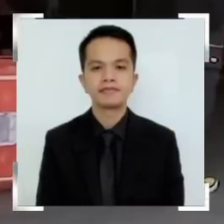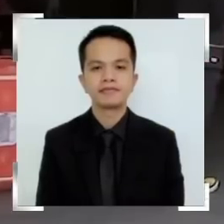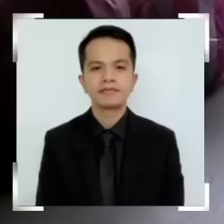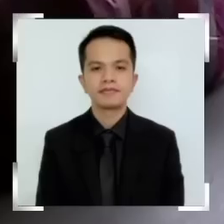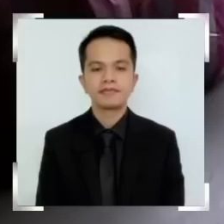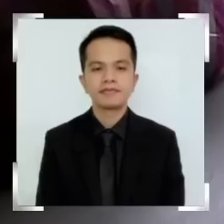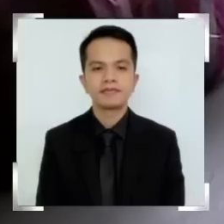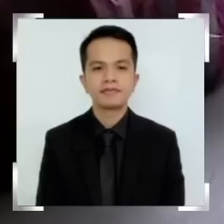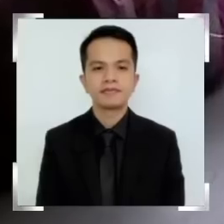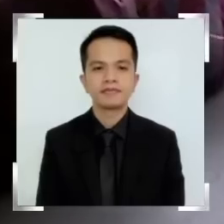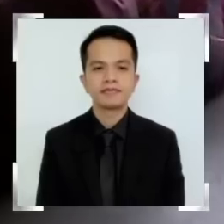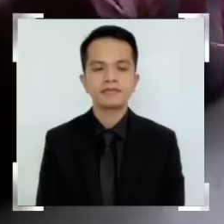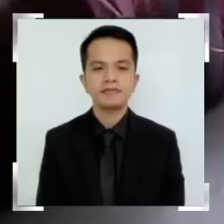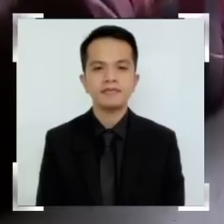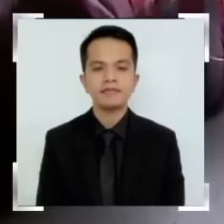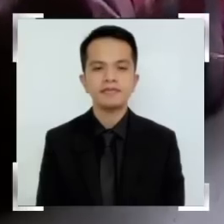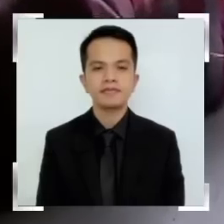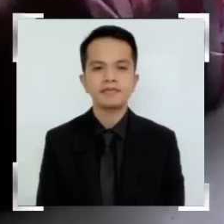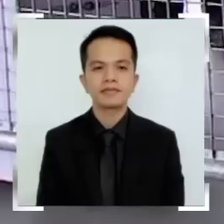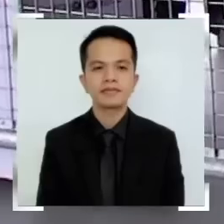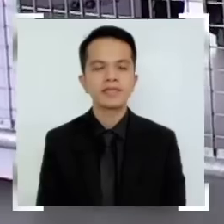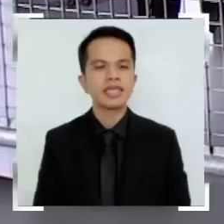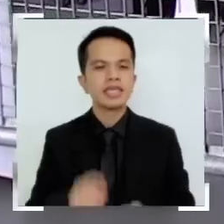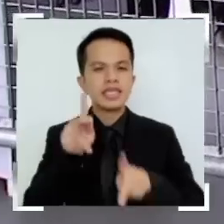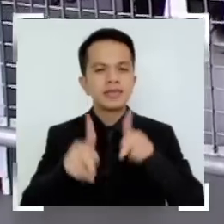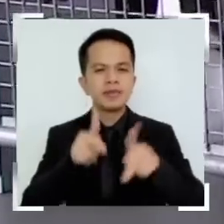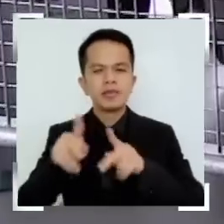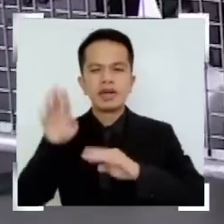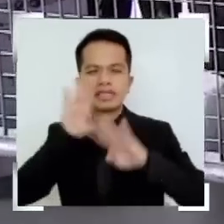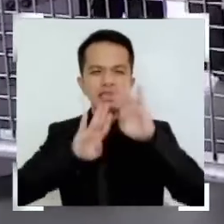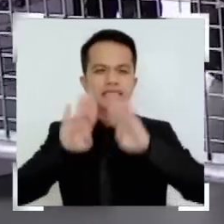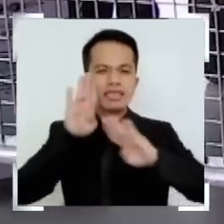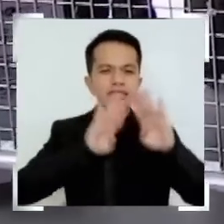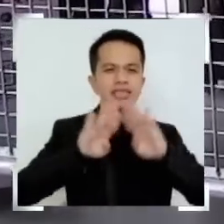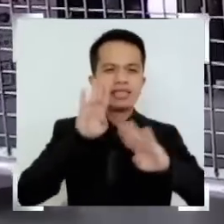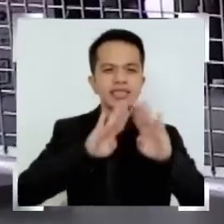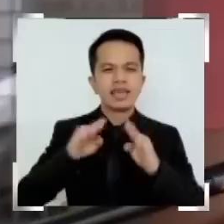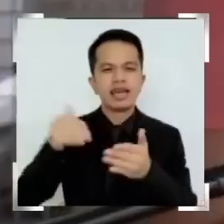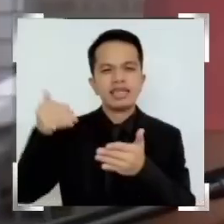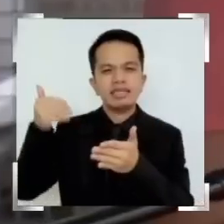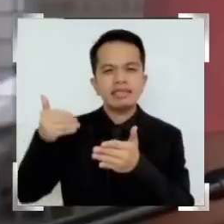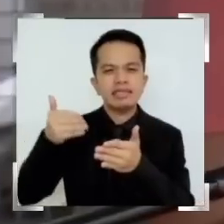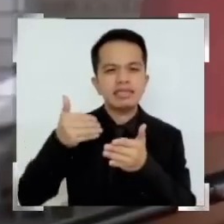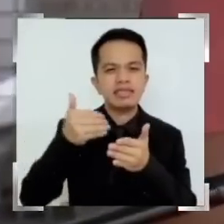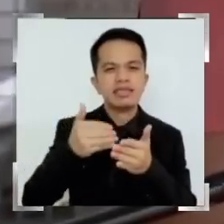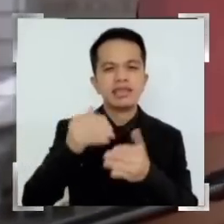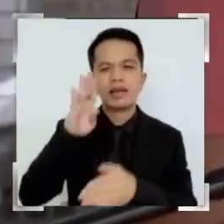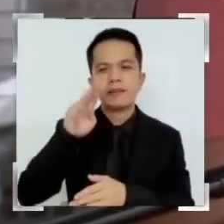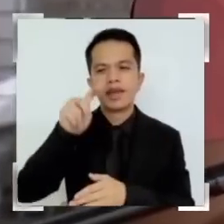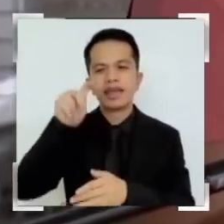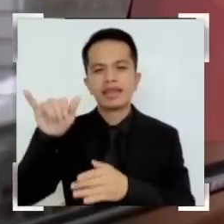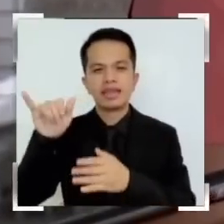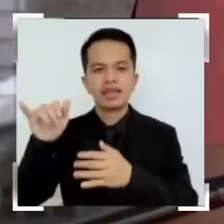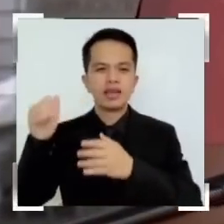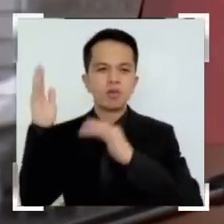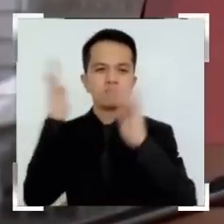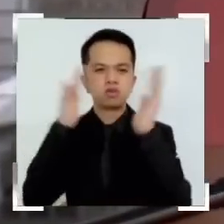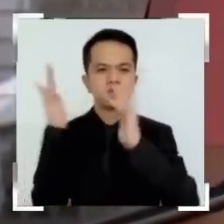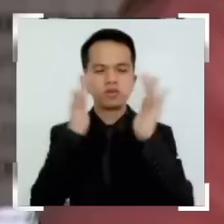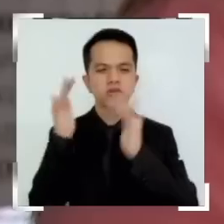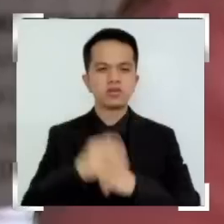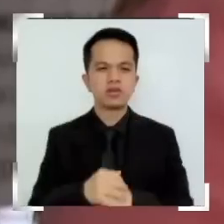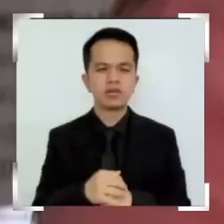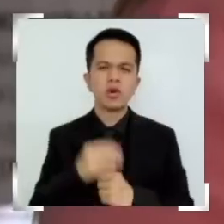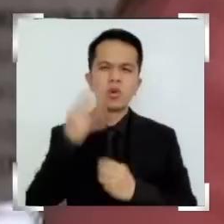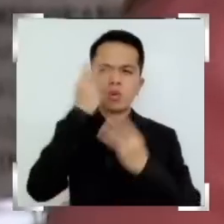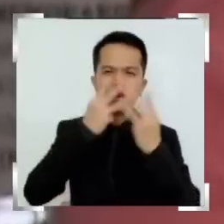Hindi naiwasang mangamba ng ilang pasahero sa Manila North Harbor sa paparating na bagyong Betty. Medyo worry po kami pero syempre sana maging safe po